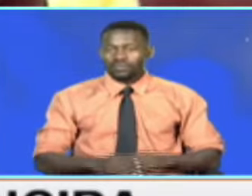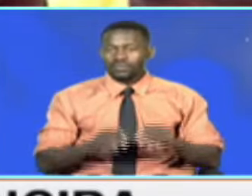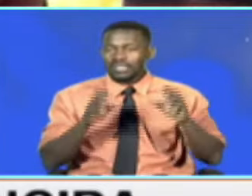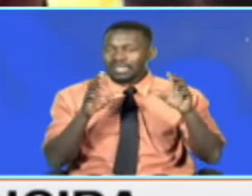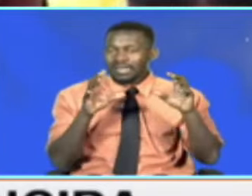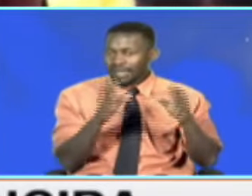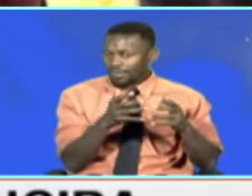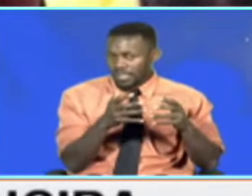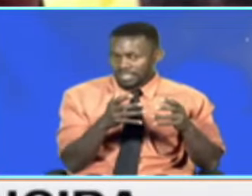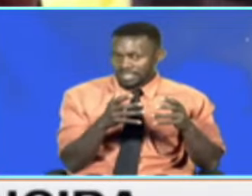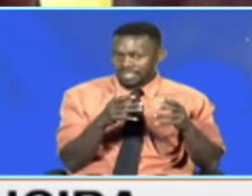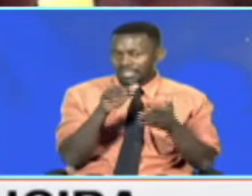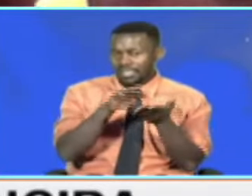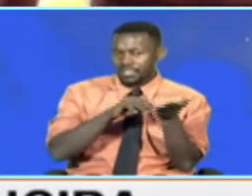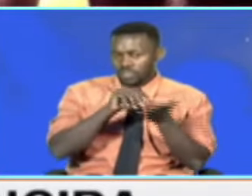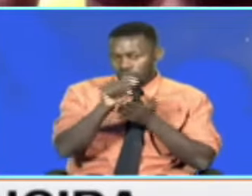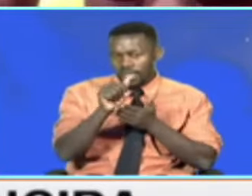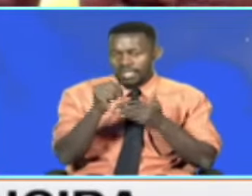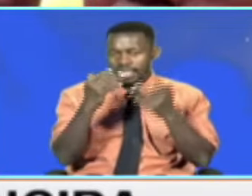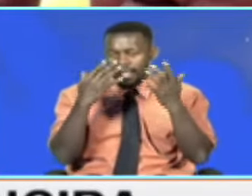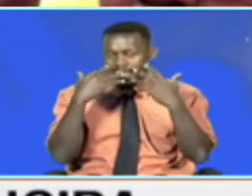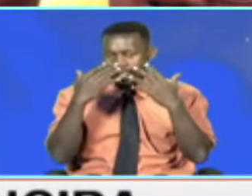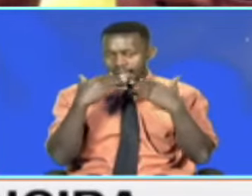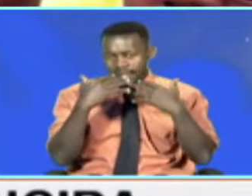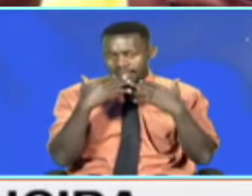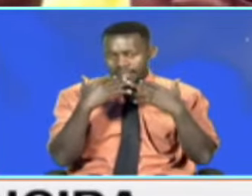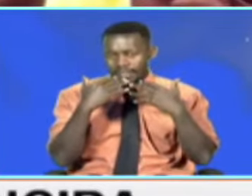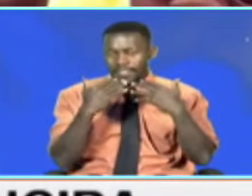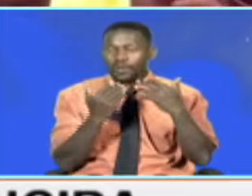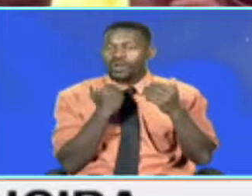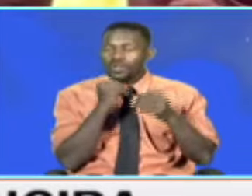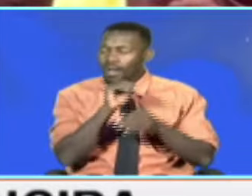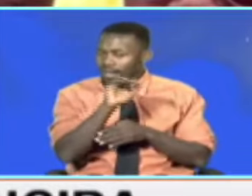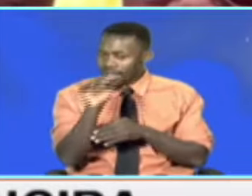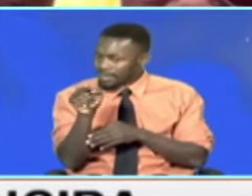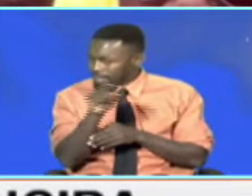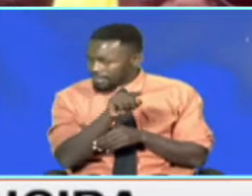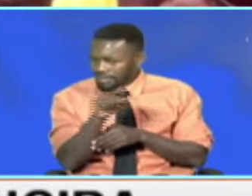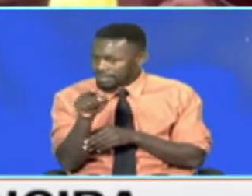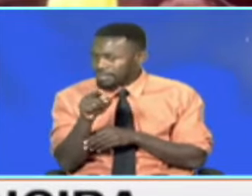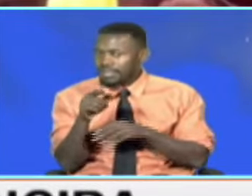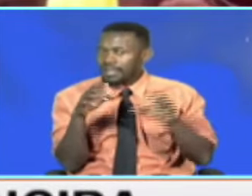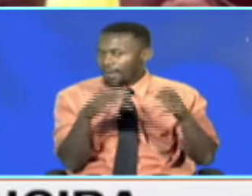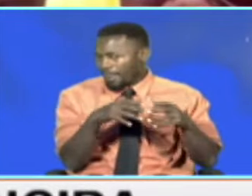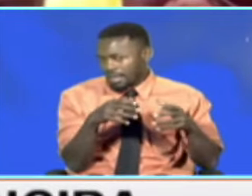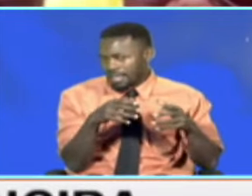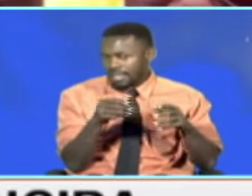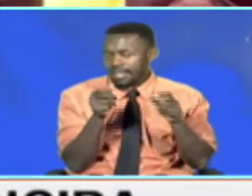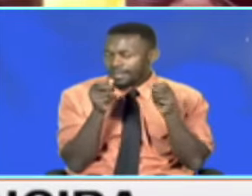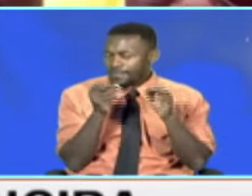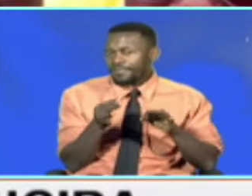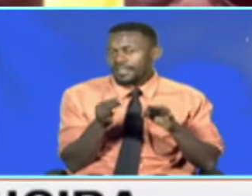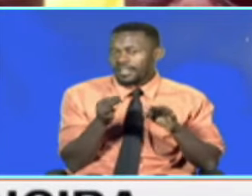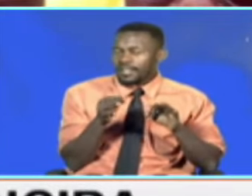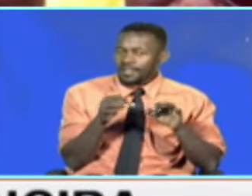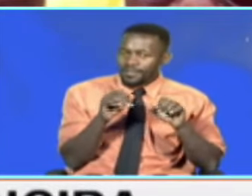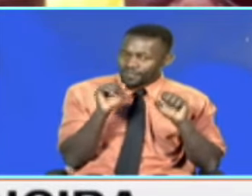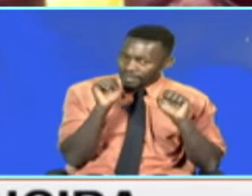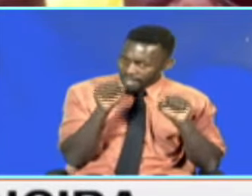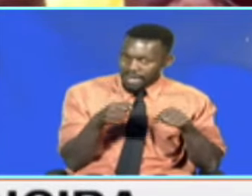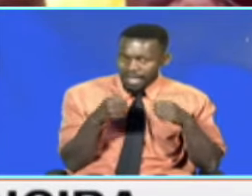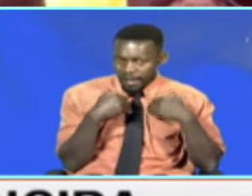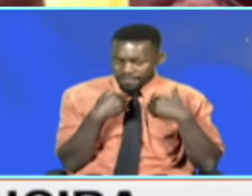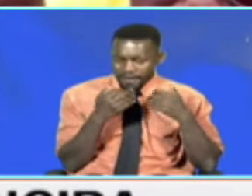air. And we would like to request from them, if there is a way they can get a vacant